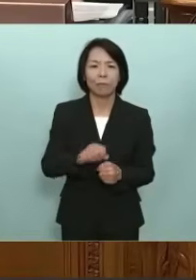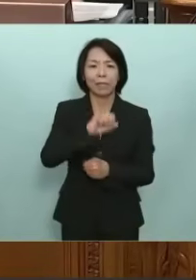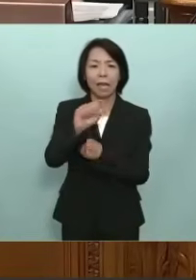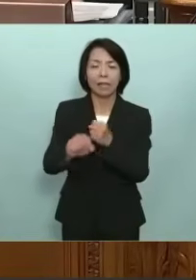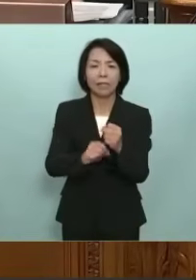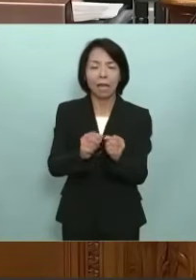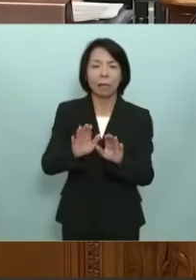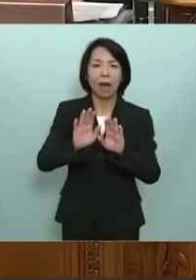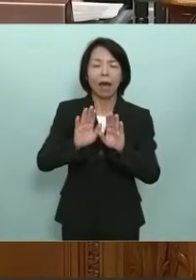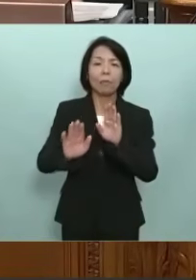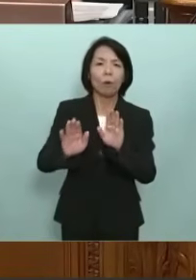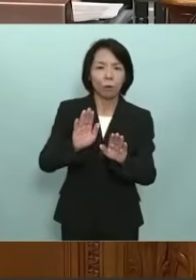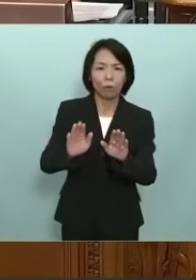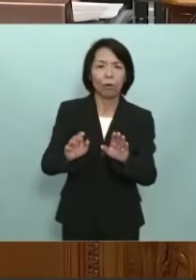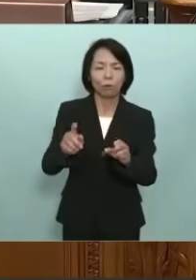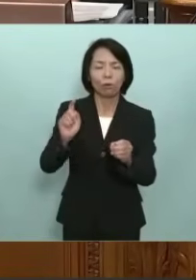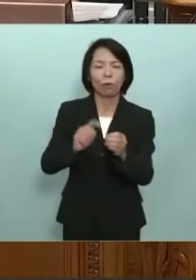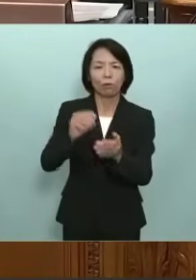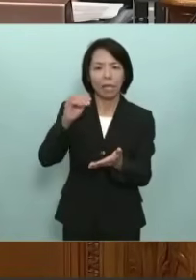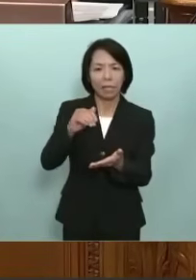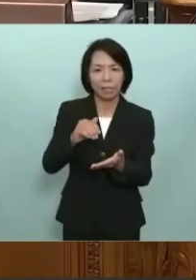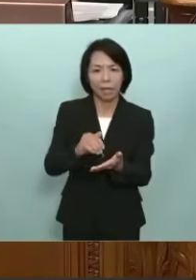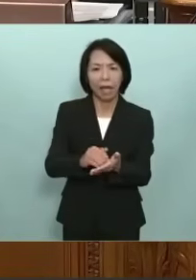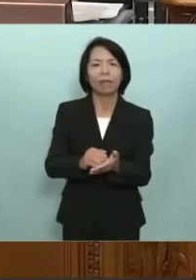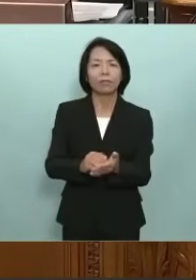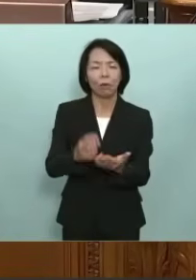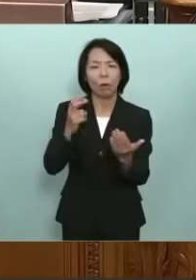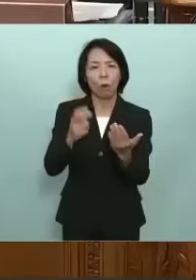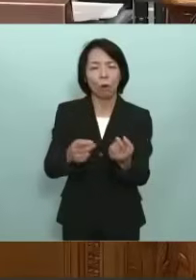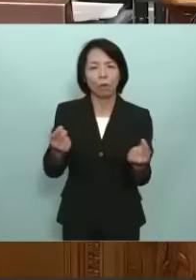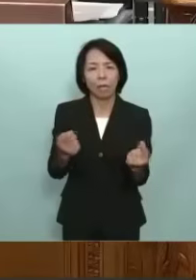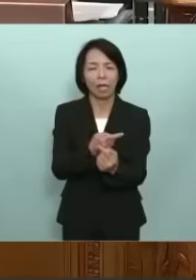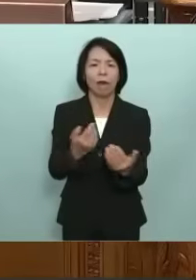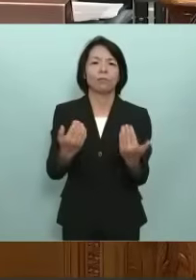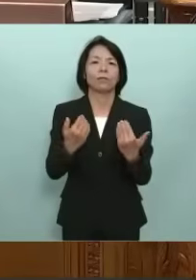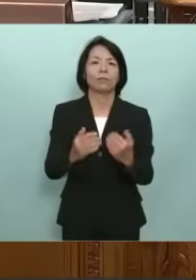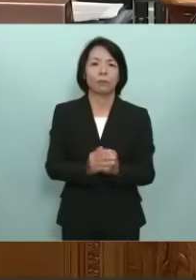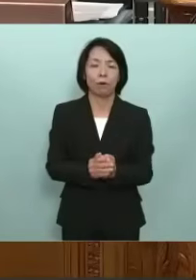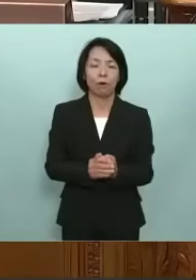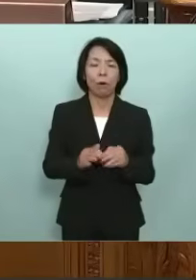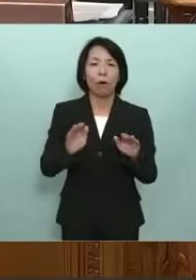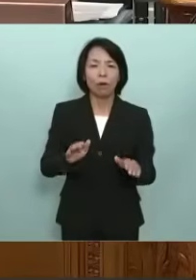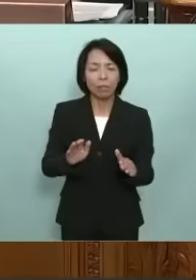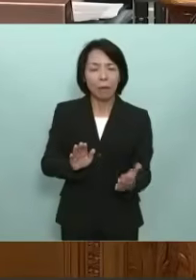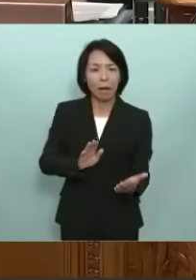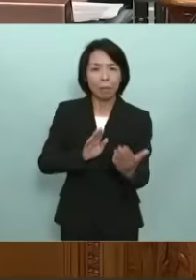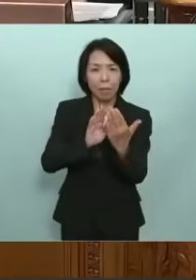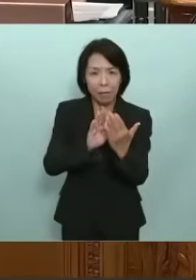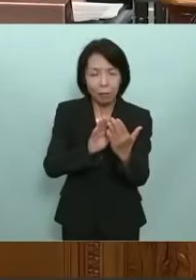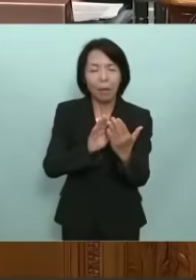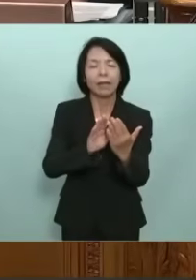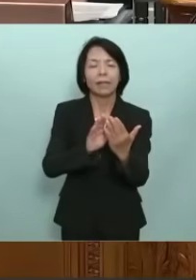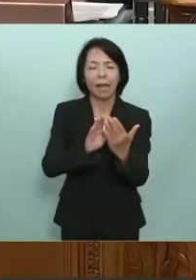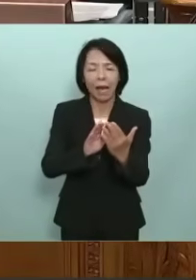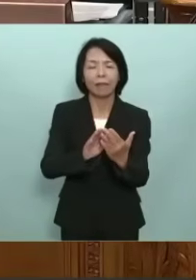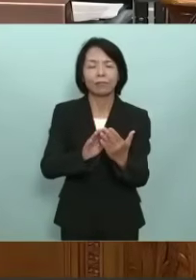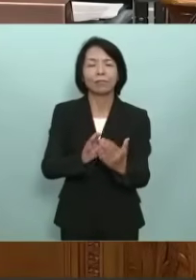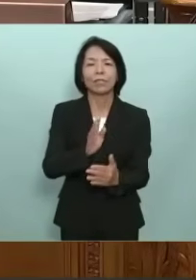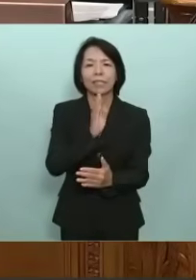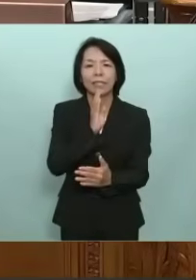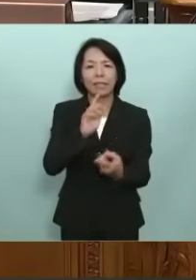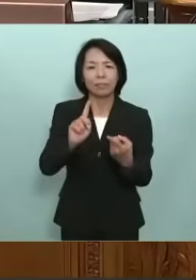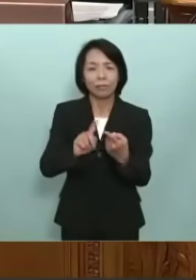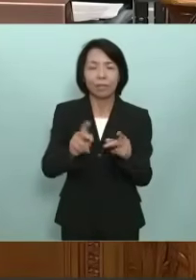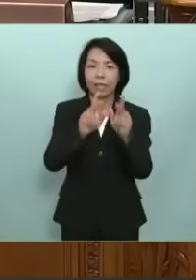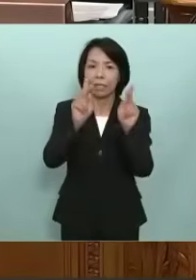年内法制化です総理今やるべきは目の前に参席する具体的かつ現実的な所可